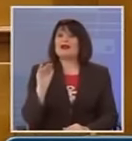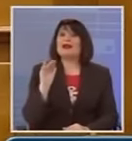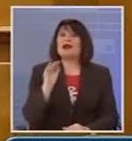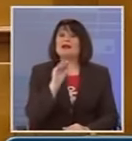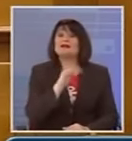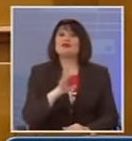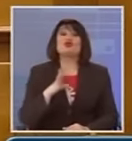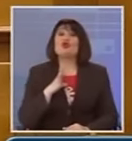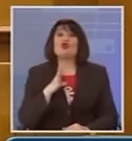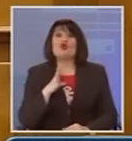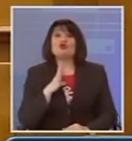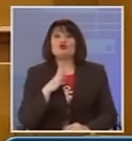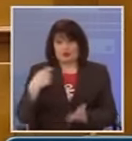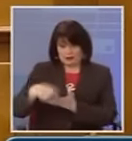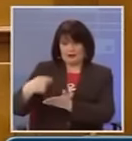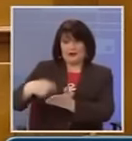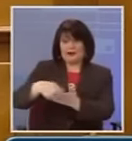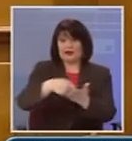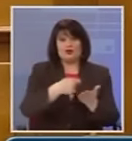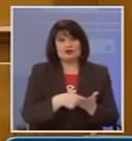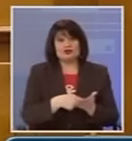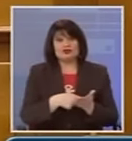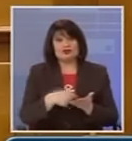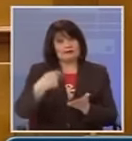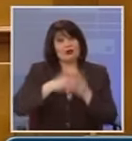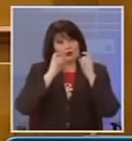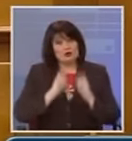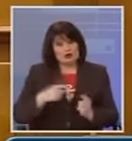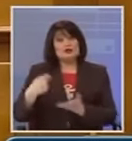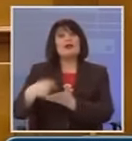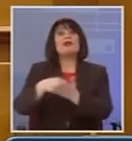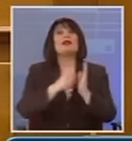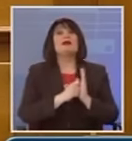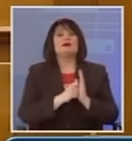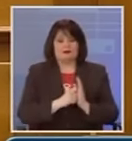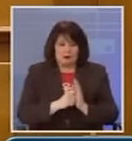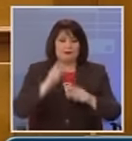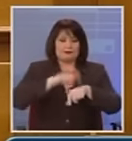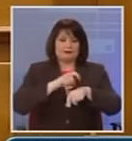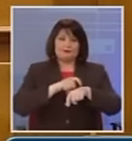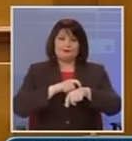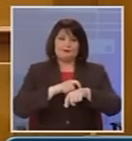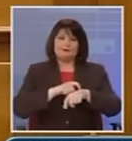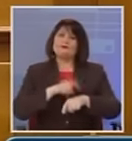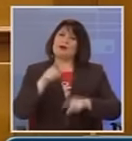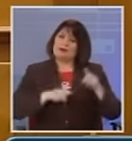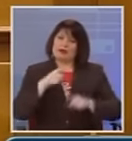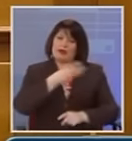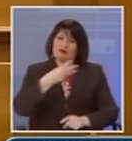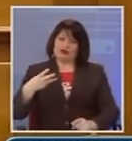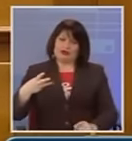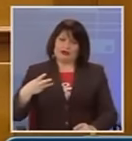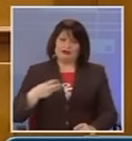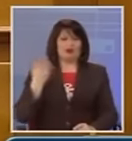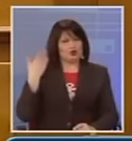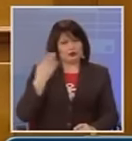κόσμο να πληρώσει τις φορολογικές του υποχρεώσεις. Και την ίδια στιγμή μάλιστα στελέχη του κόμματός σας, την ίδια εποχή